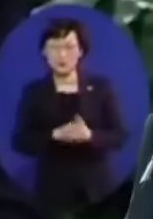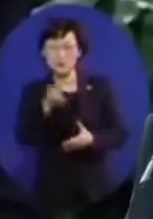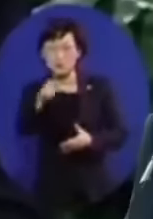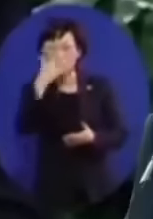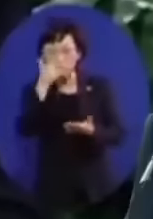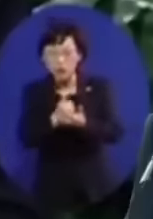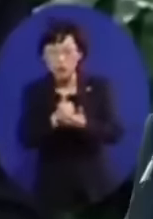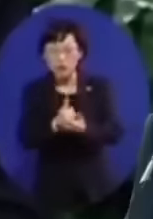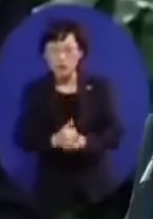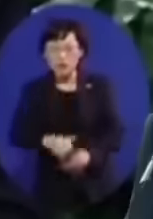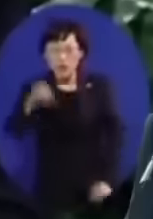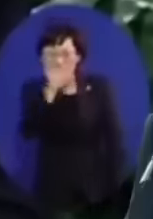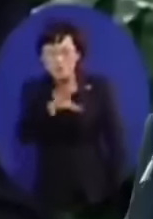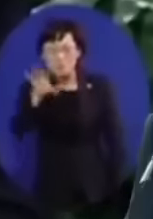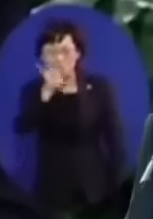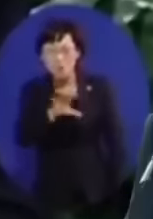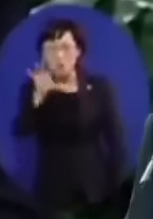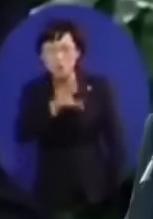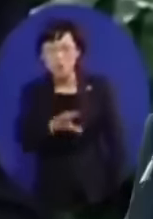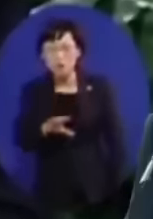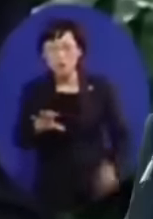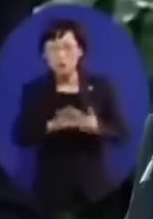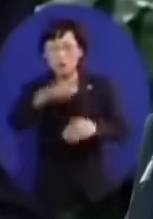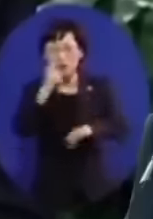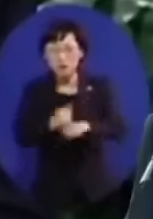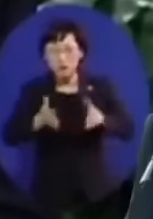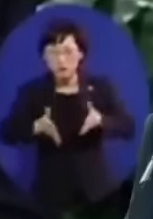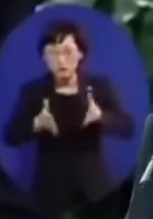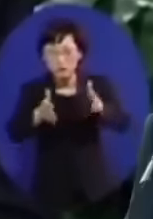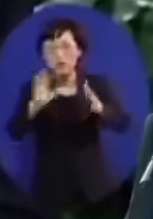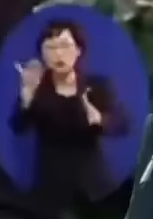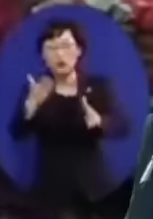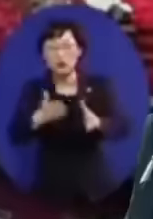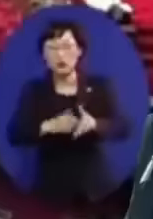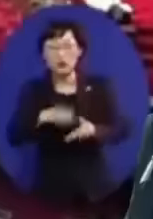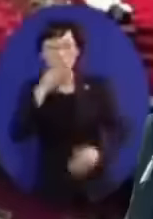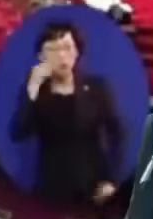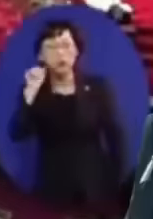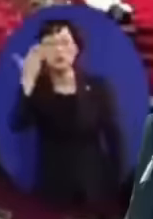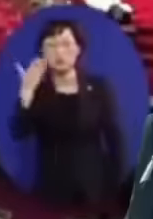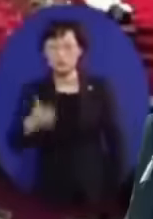죄를 반복해서 계속하면 길이 돼버리고 마는 것입니다. 반질반질해지는 것입니다.